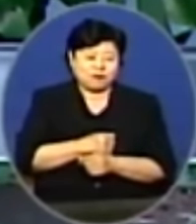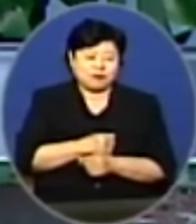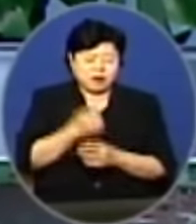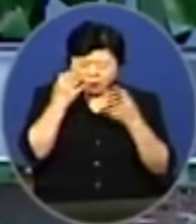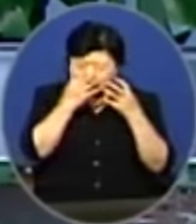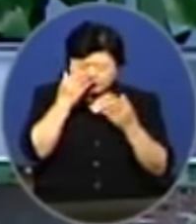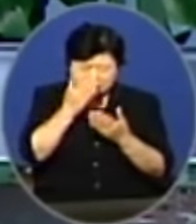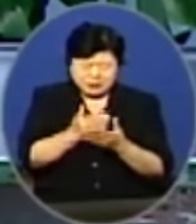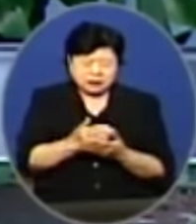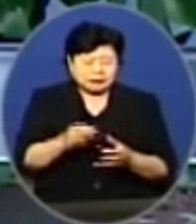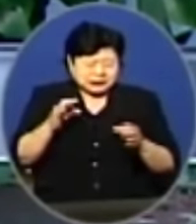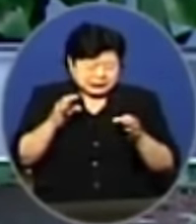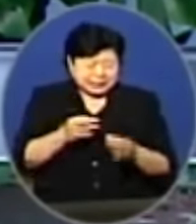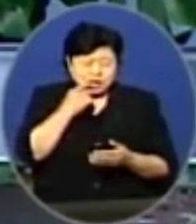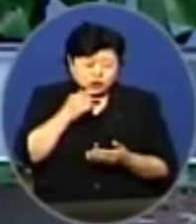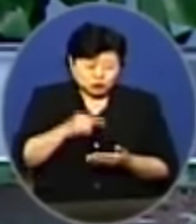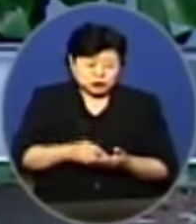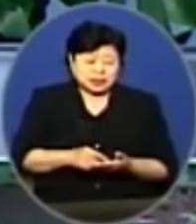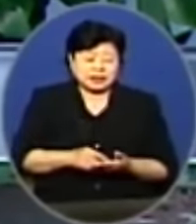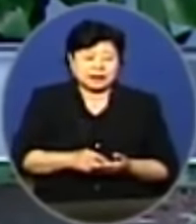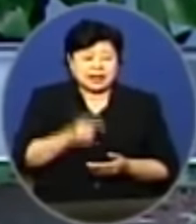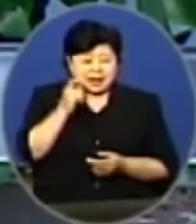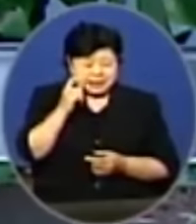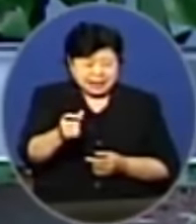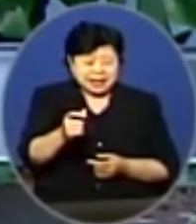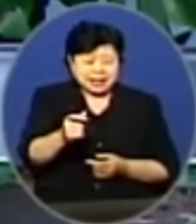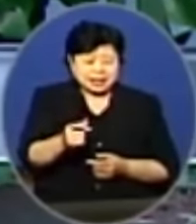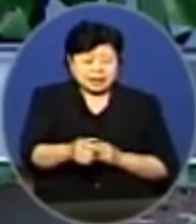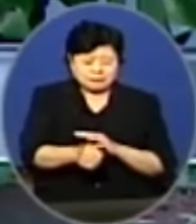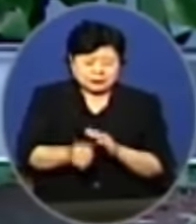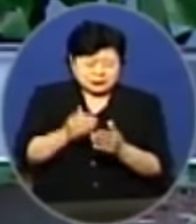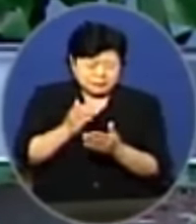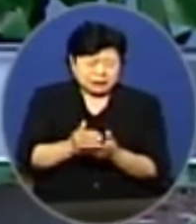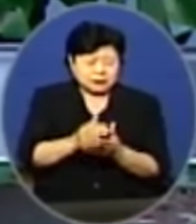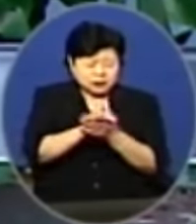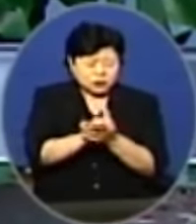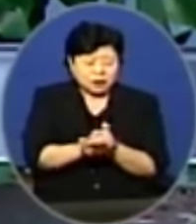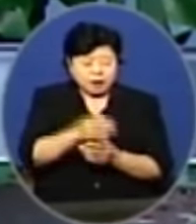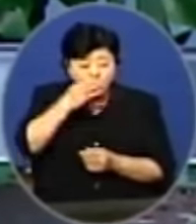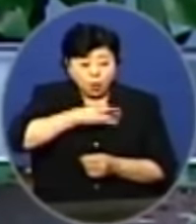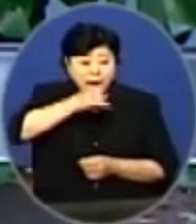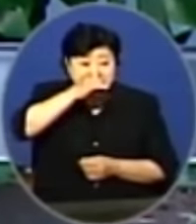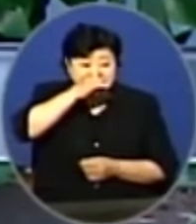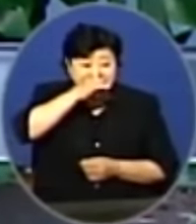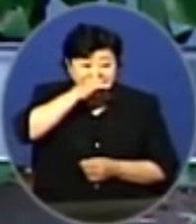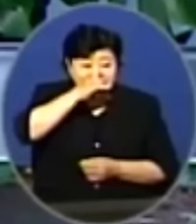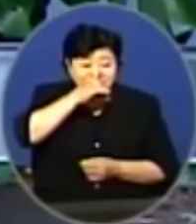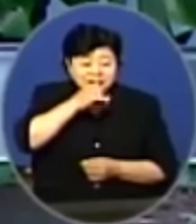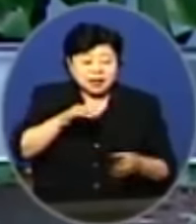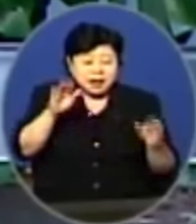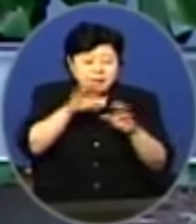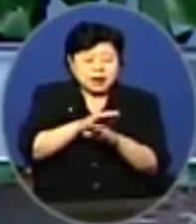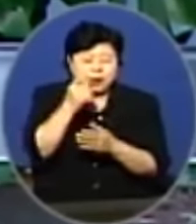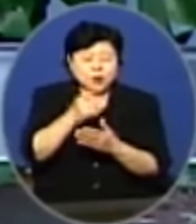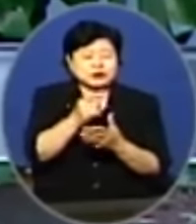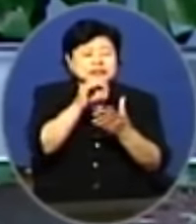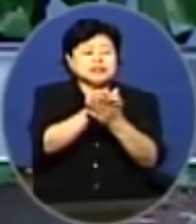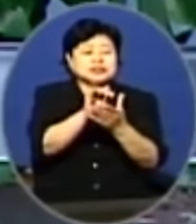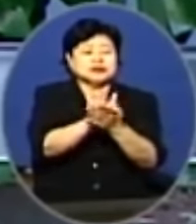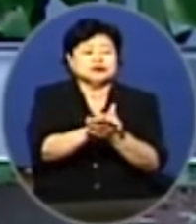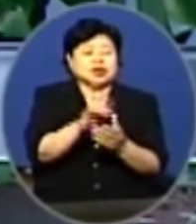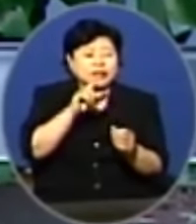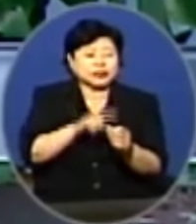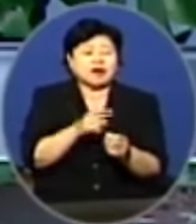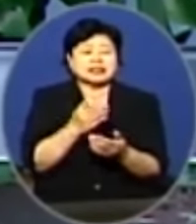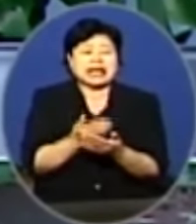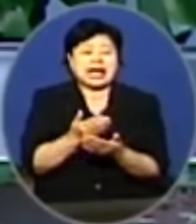복잡하게 하지 말고 짤막하게 강력하게 뒤로 물러가지 않고 기도하면 효과가 있어요. 밤중에 찾아온 친구를 위해서 떡을